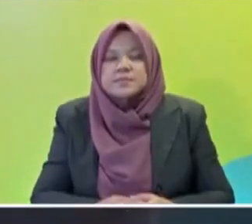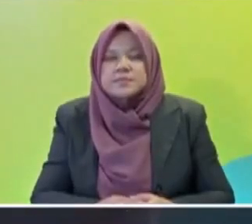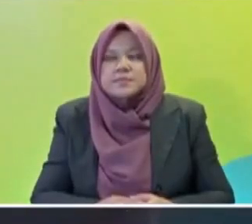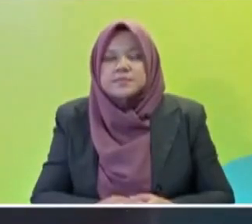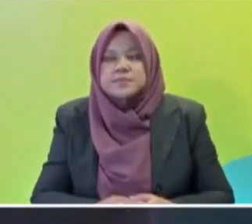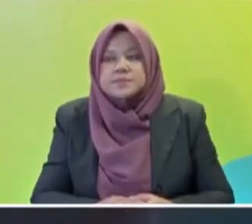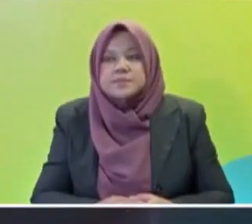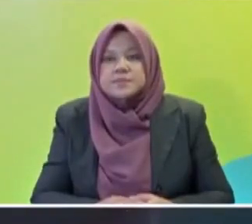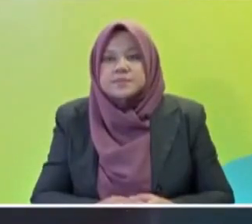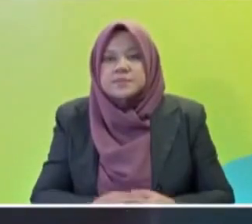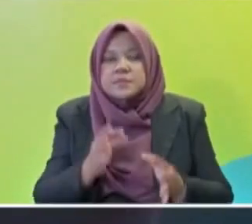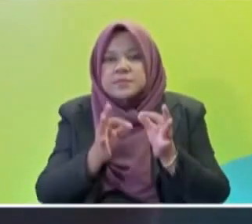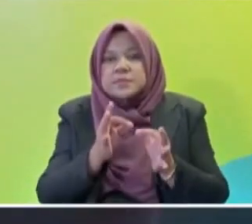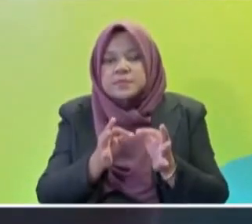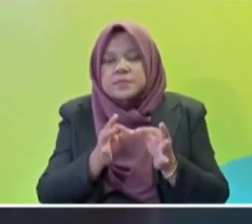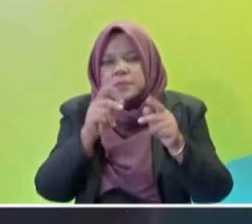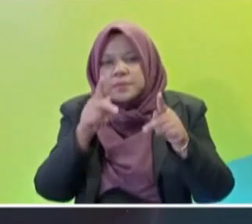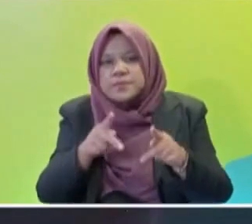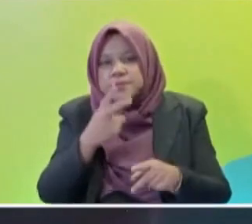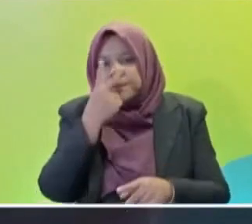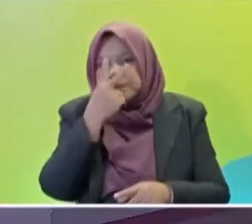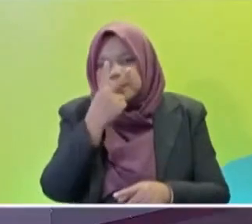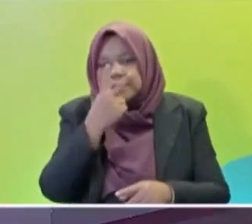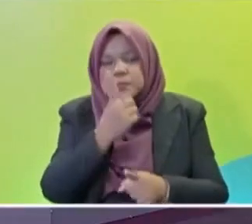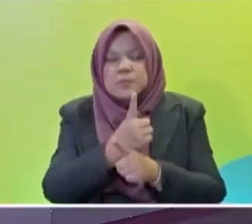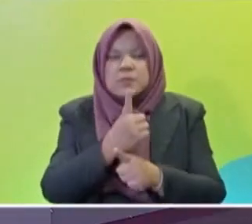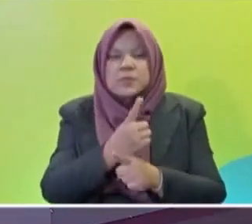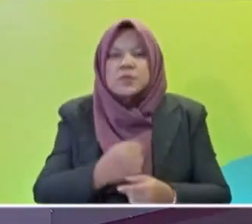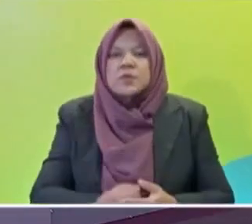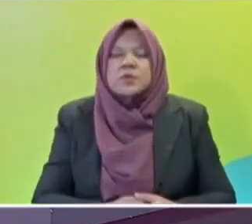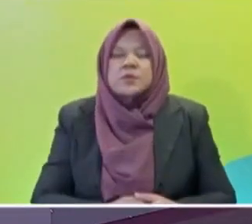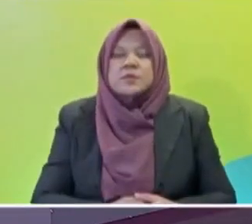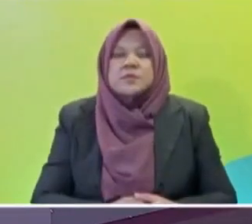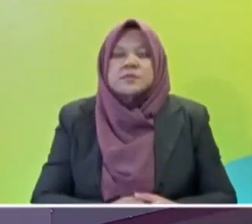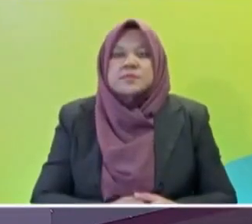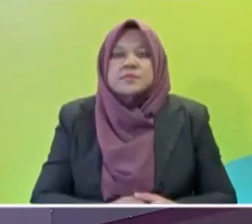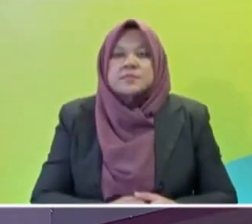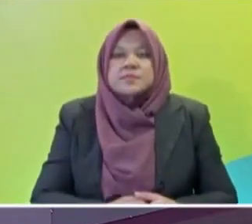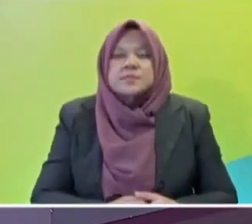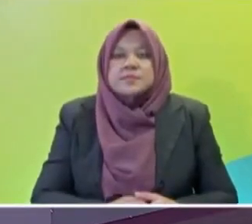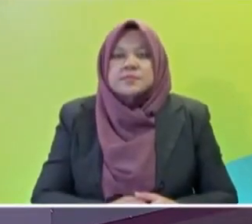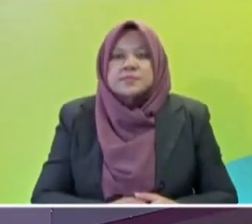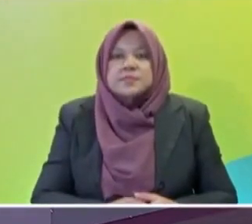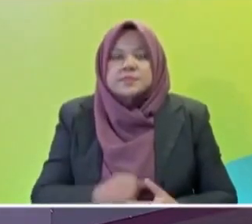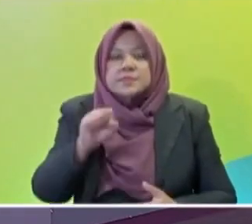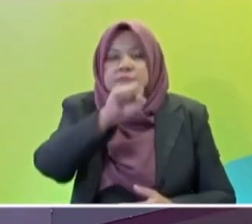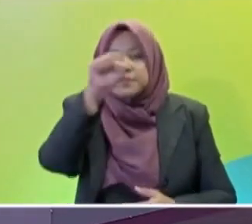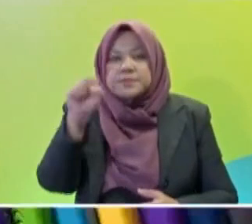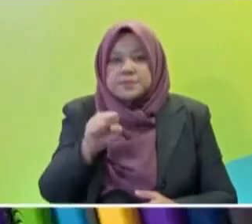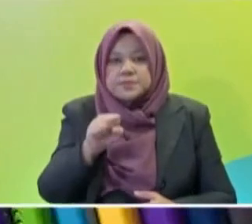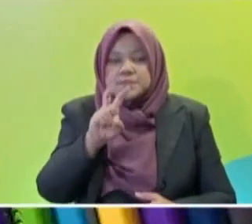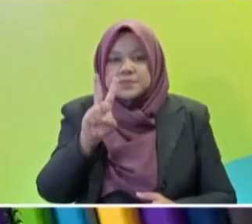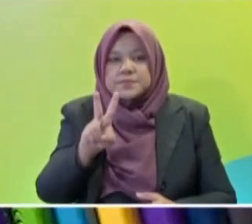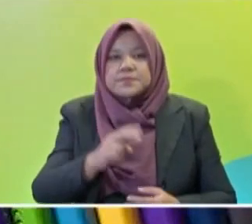setidaknya mereka meneliti ilustrasi yang diberikan dengan betul oke baiklah itu terus ke soalnya berikutnya